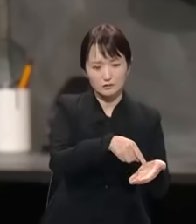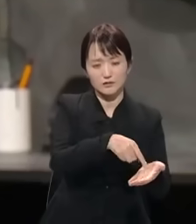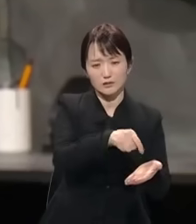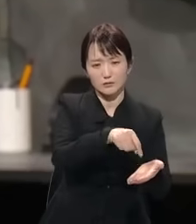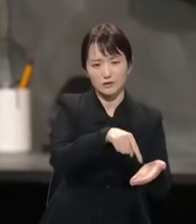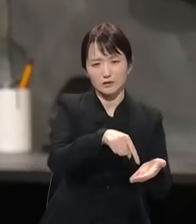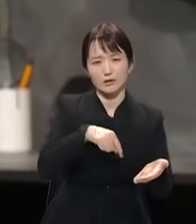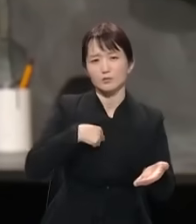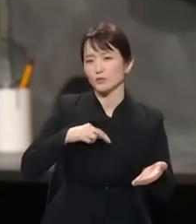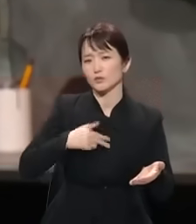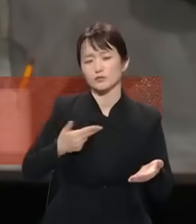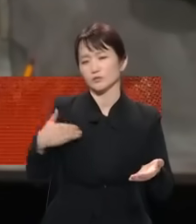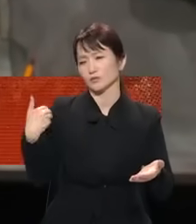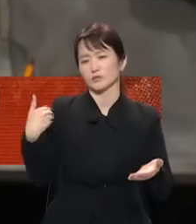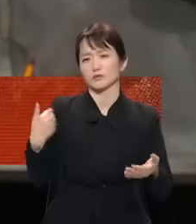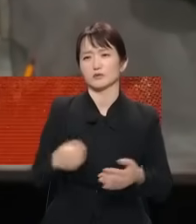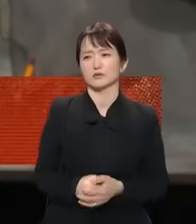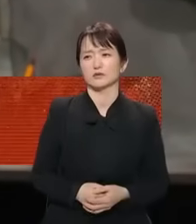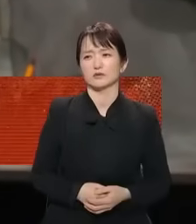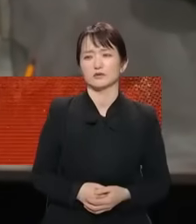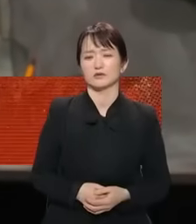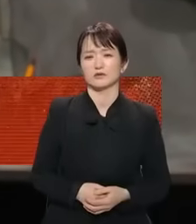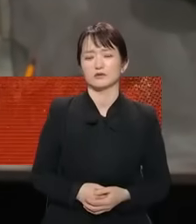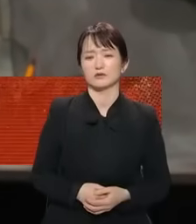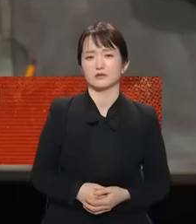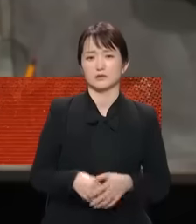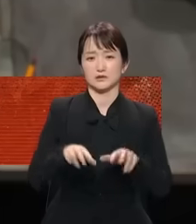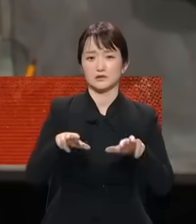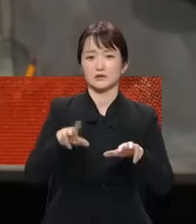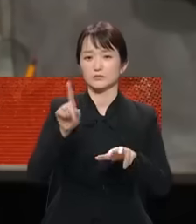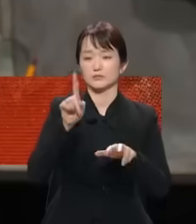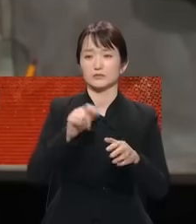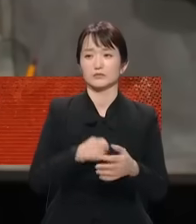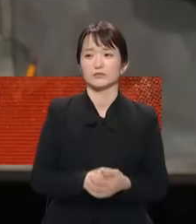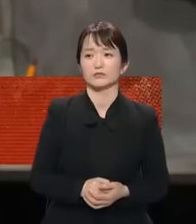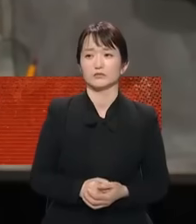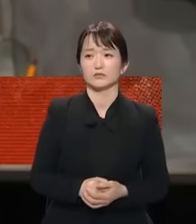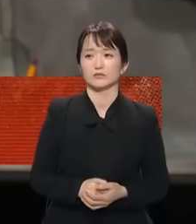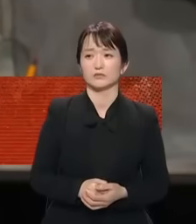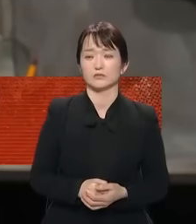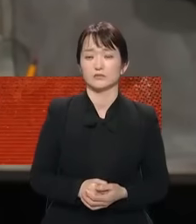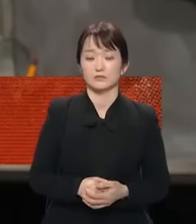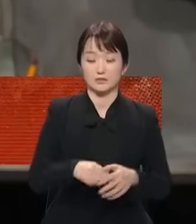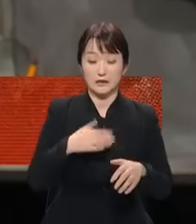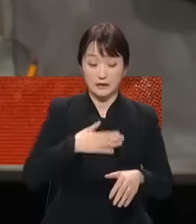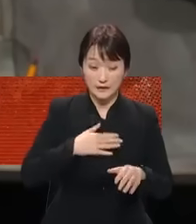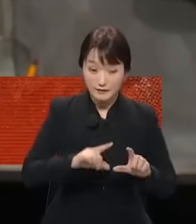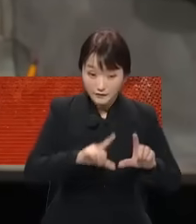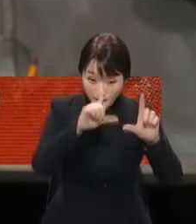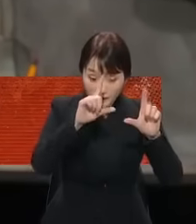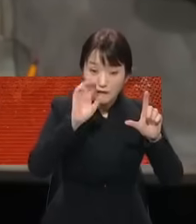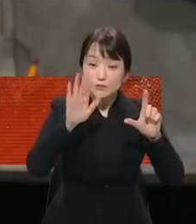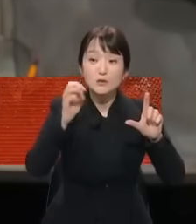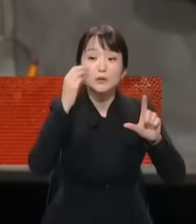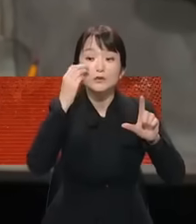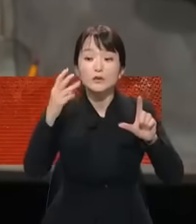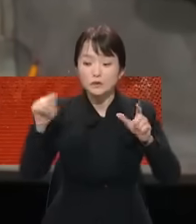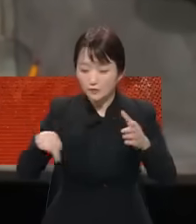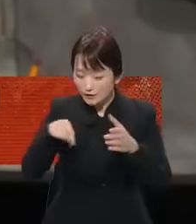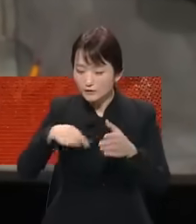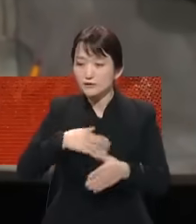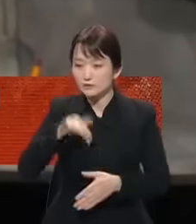했는데 그때랑 지금 법이 좀 다르죠. 지금은 좀 말씀을 드리면 지금은 안 날로부터 3개월 이내 가능해요. 군대 갔다